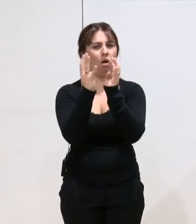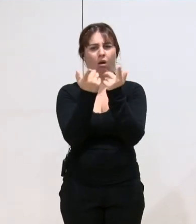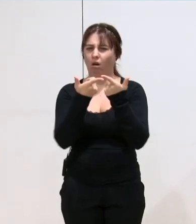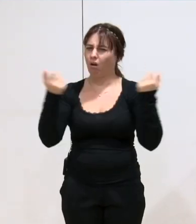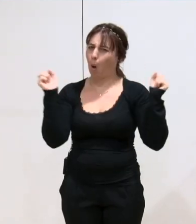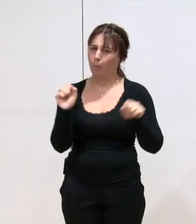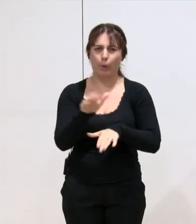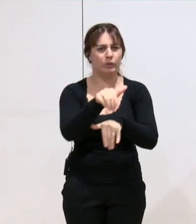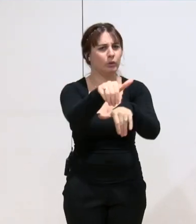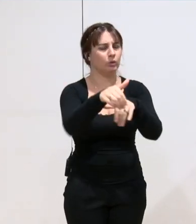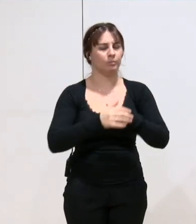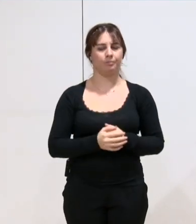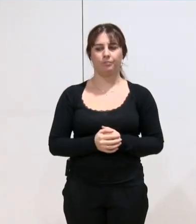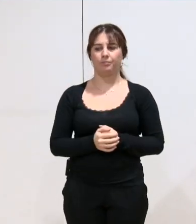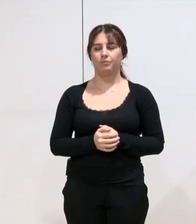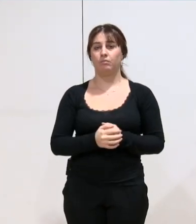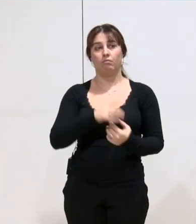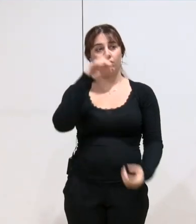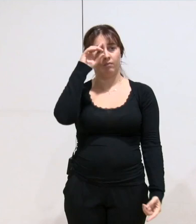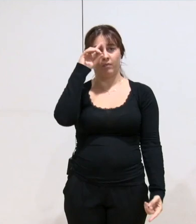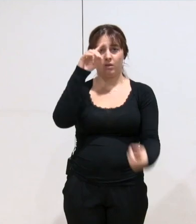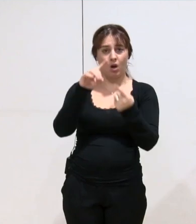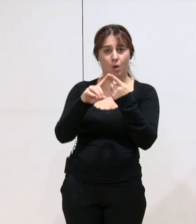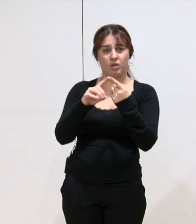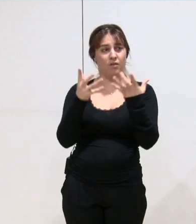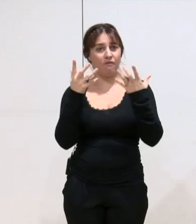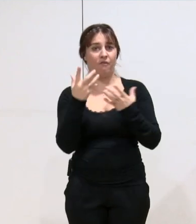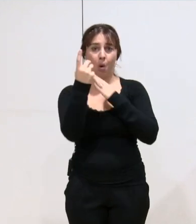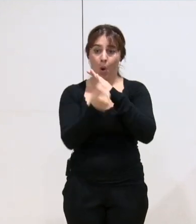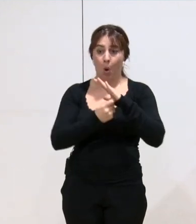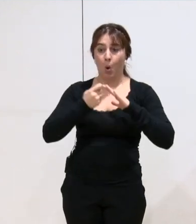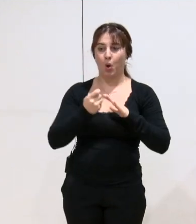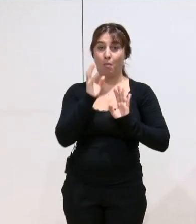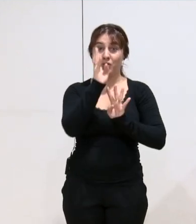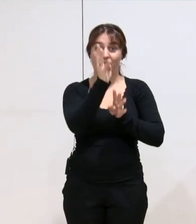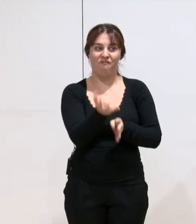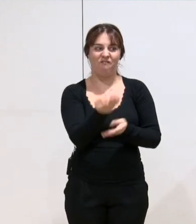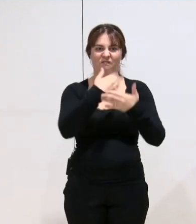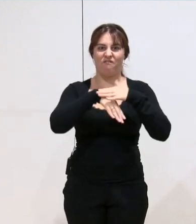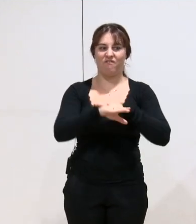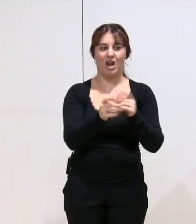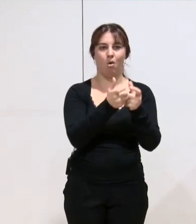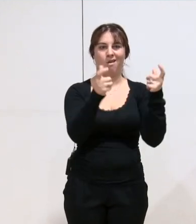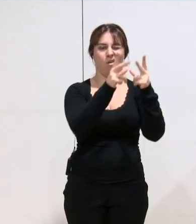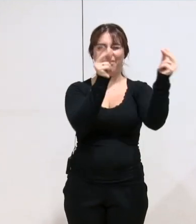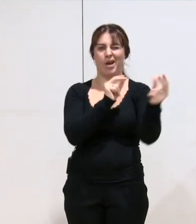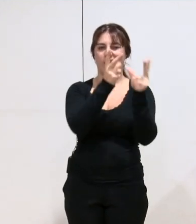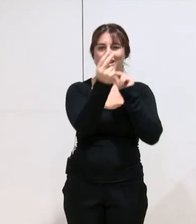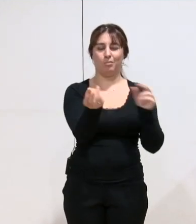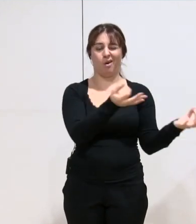Pour pouvoir concrétiser l'ambition de revoir régulièrement du vélo au Palais des Sports, des travaux